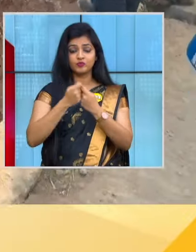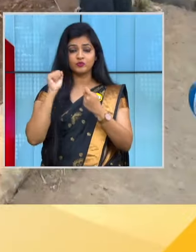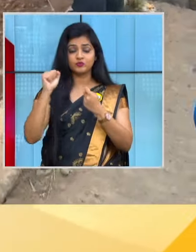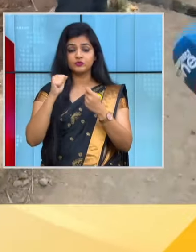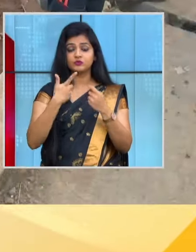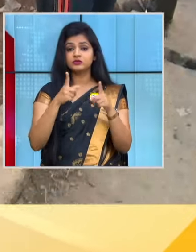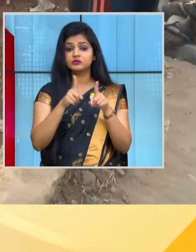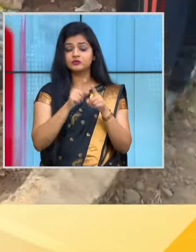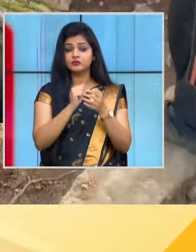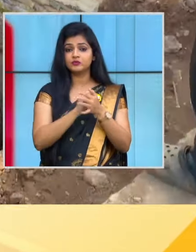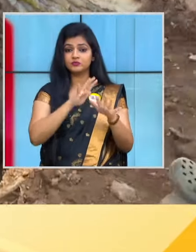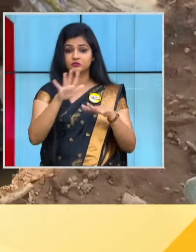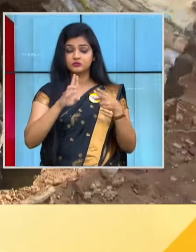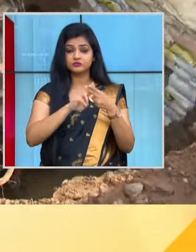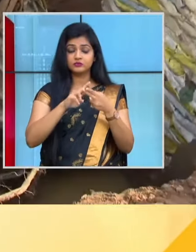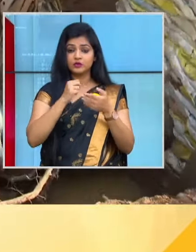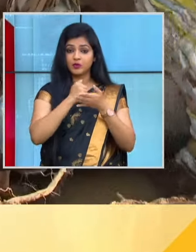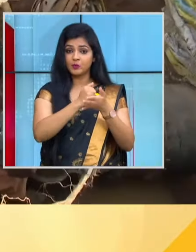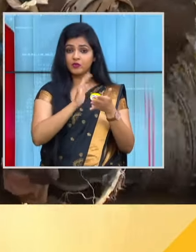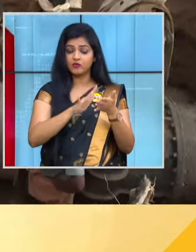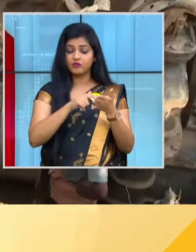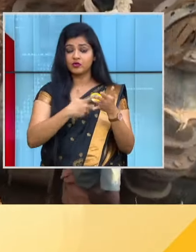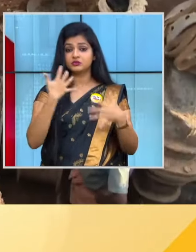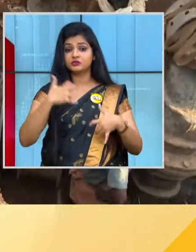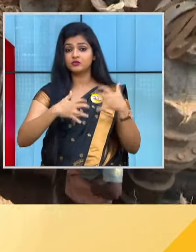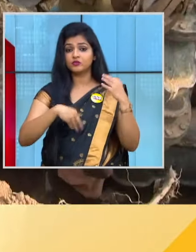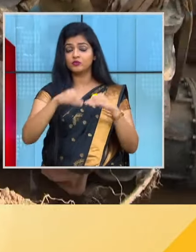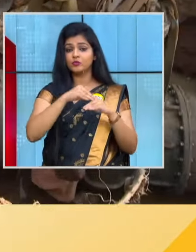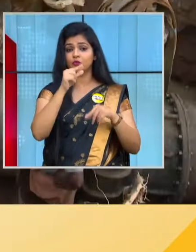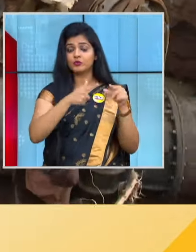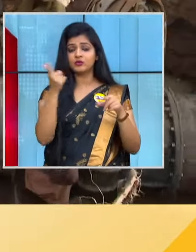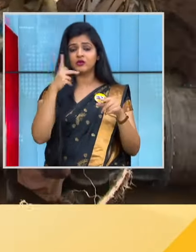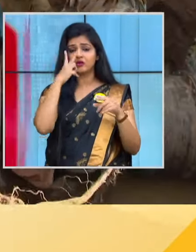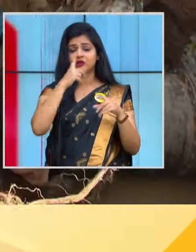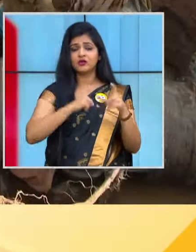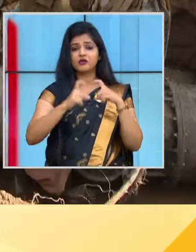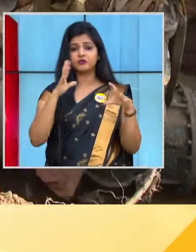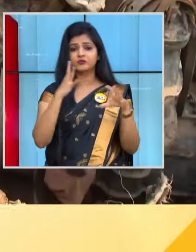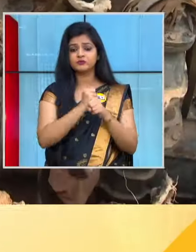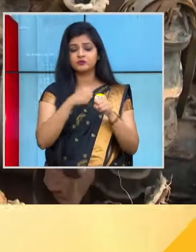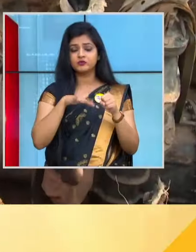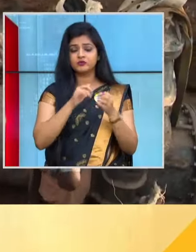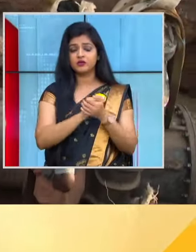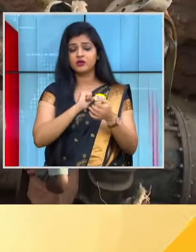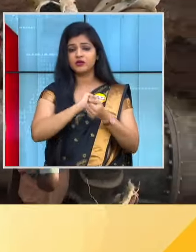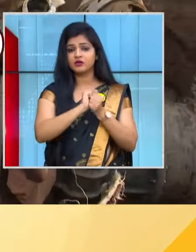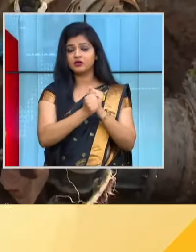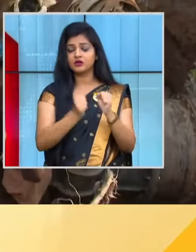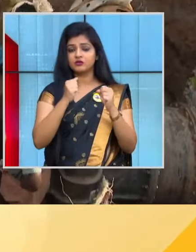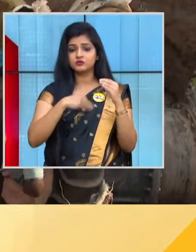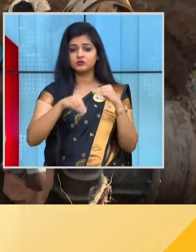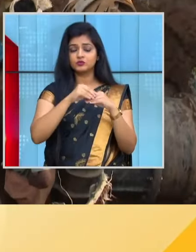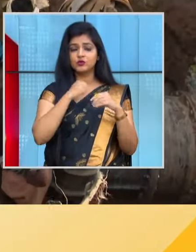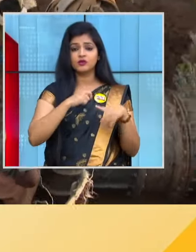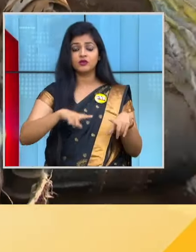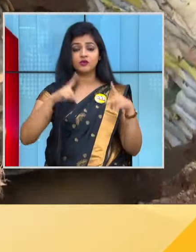അതിൻ്റെതായ സാഹചര്യം ഒരുക്കിയിരുന്ന ഇത്രയും ഗതികേട് ജനങ്ങൾക്കുണ്ടാവില്ല. അവർ അനാസ്ഥ കാണിക്കുന്നതാണ്. കാരണം വളരെയധികം പ്രയാസമുണ്ട്. ഞങ്ങളുടെ